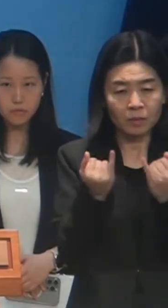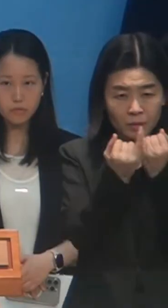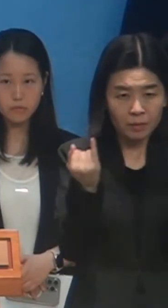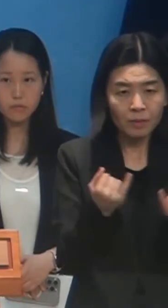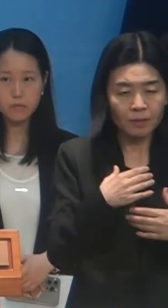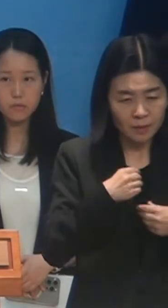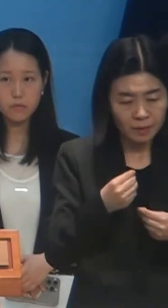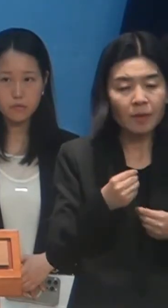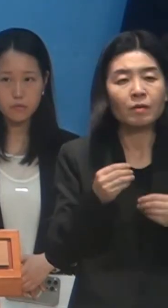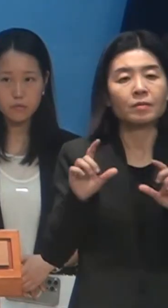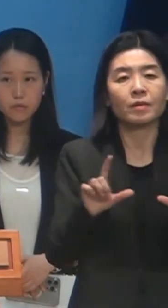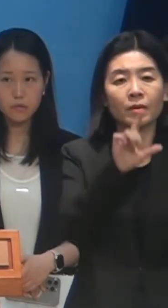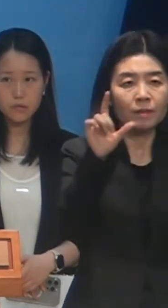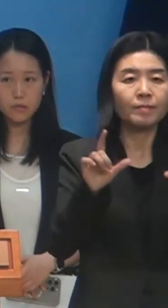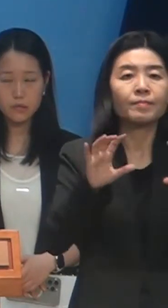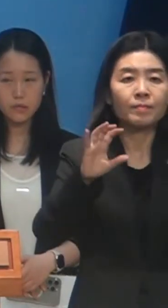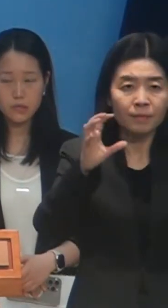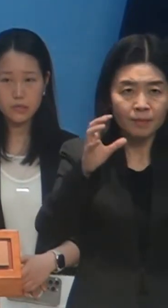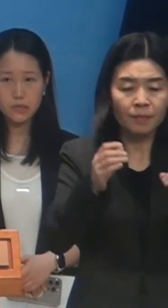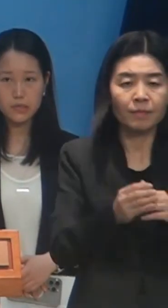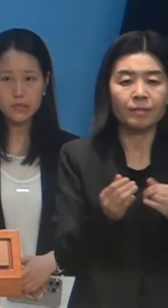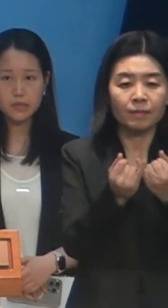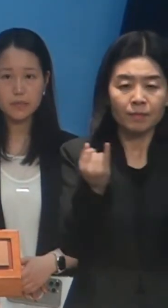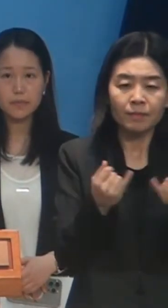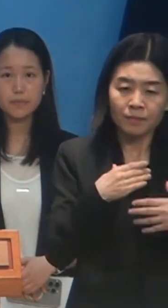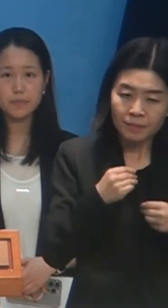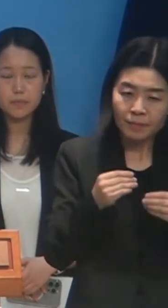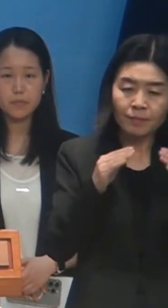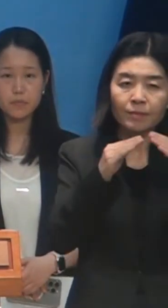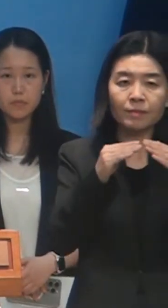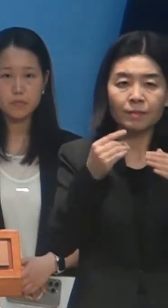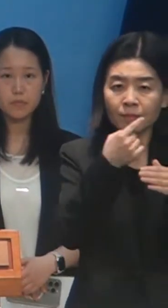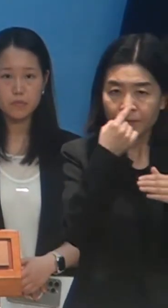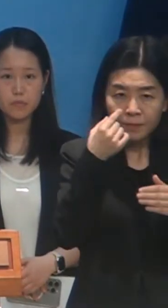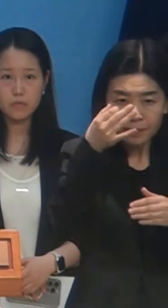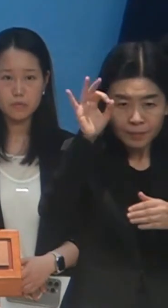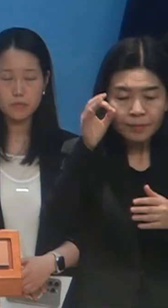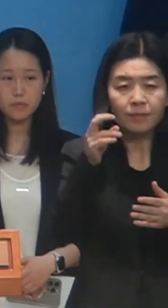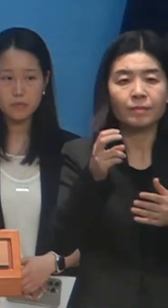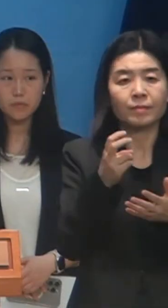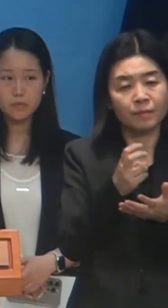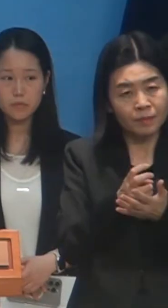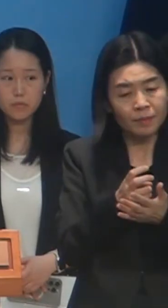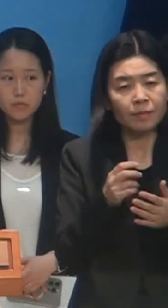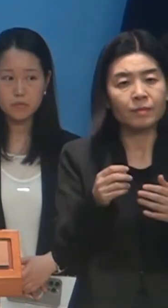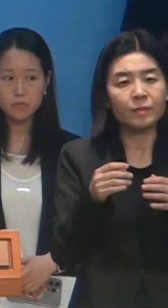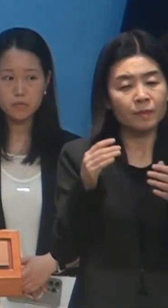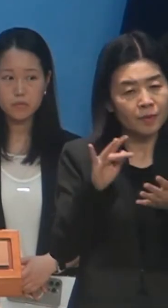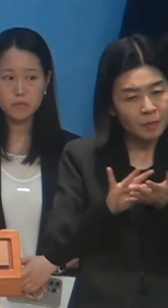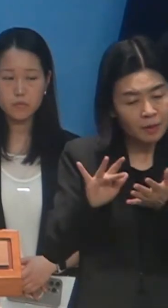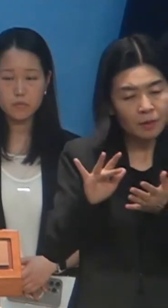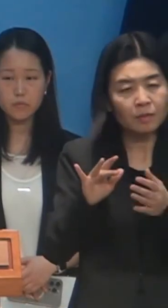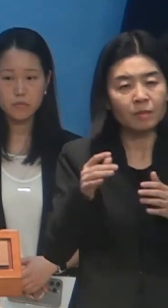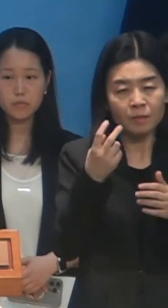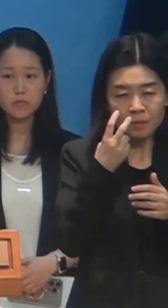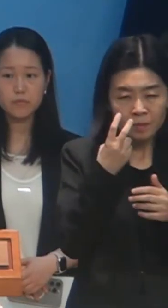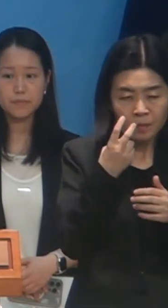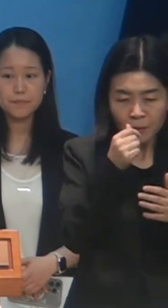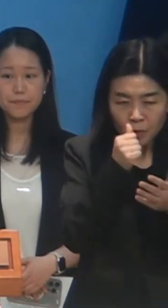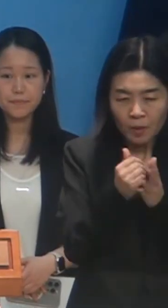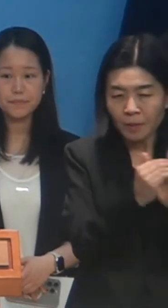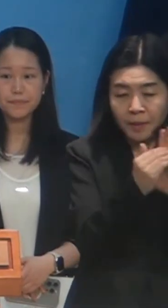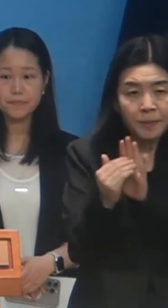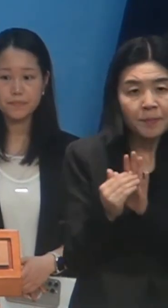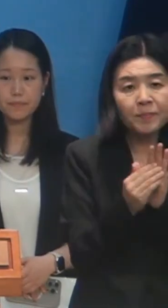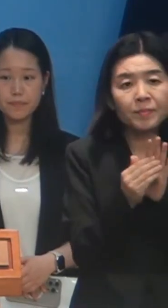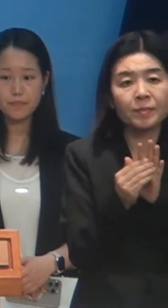안심하고 살아가는 나라. 여성안전주택 인증제, 스마트 방범 인프라 확대, 디지털 성범죄 및